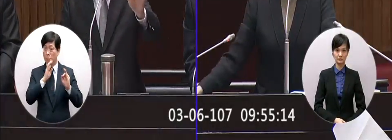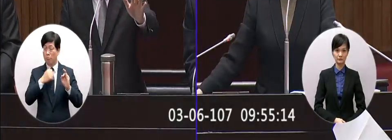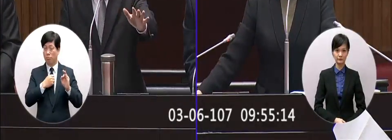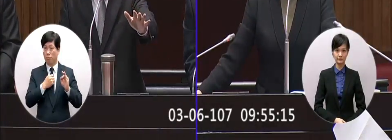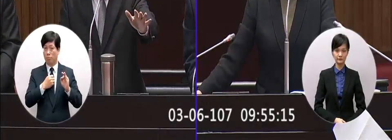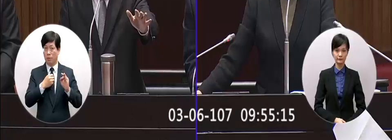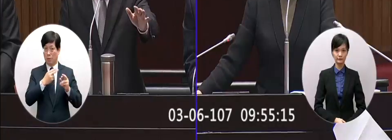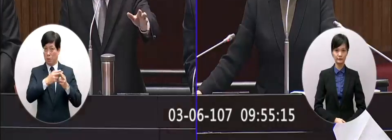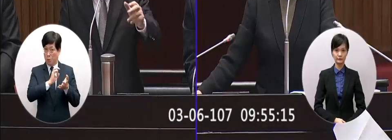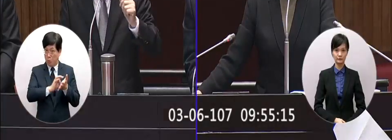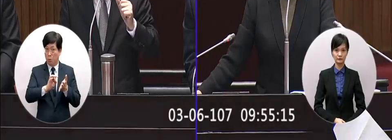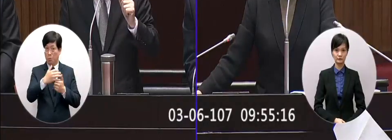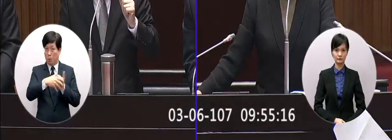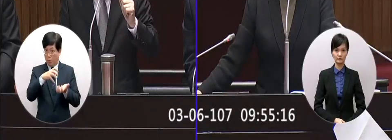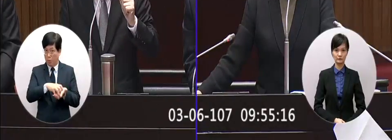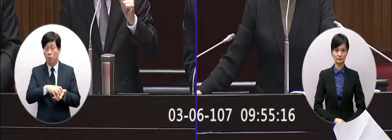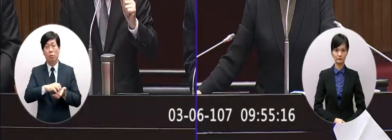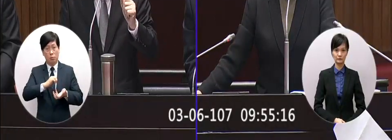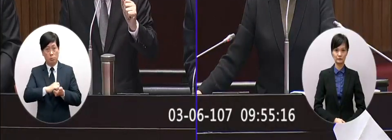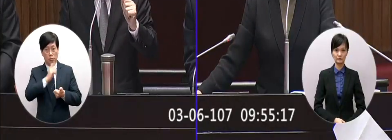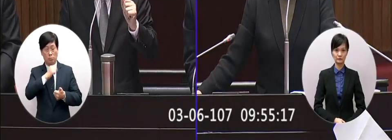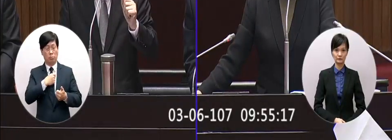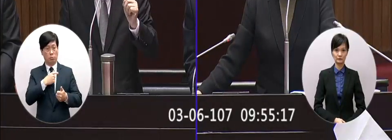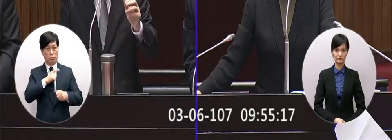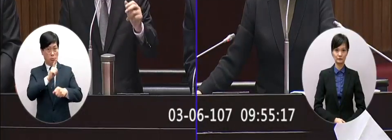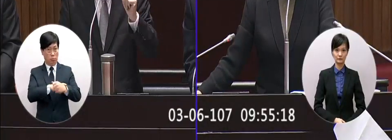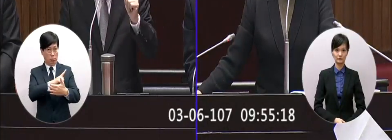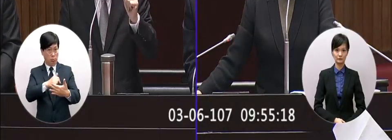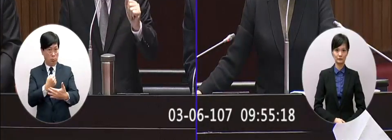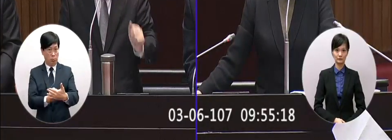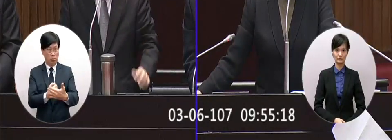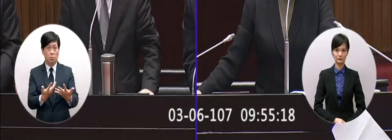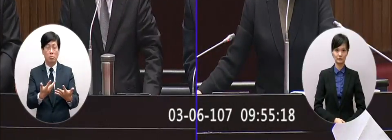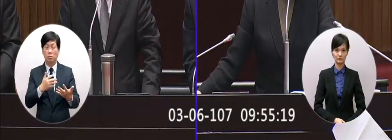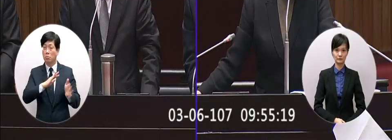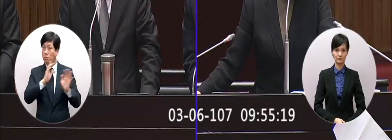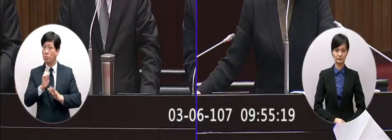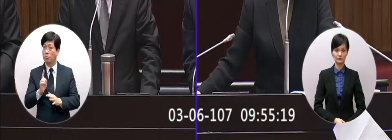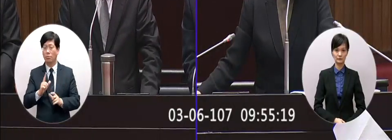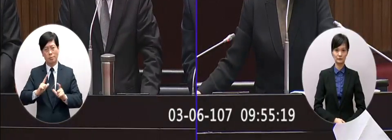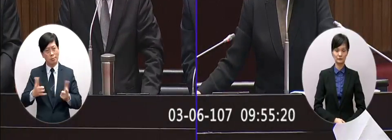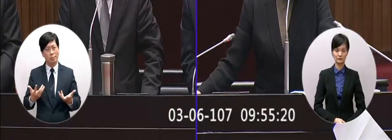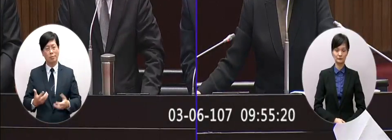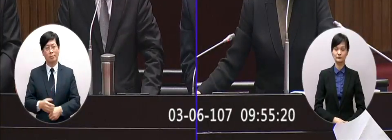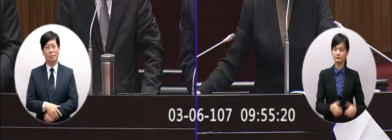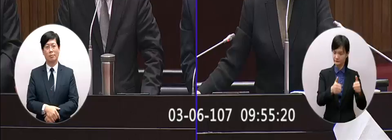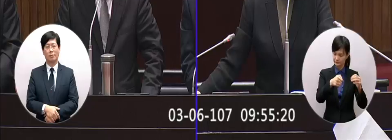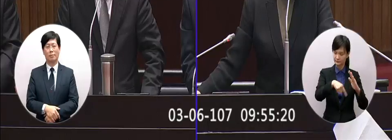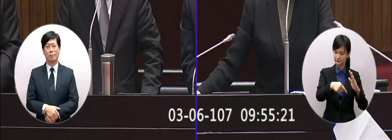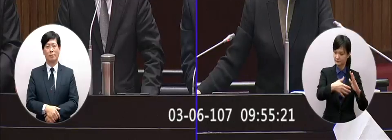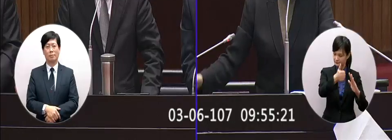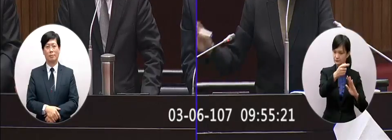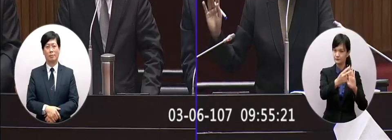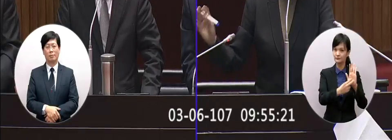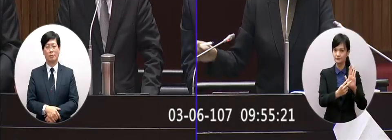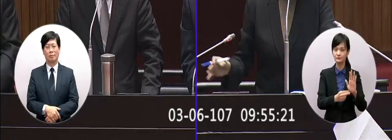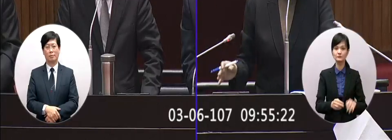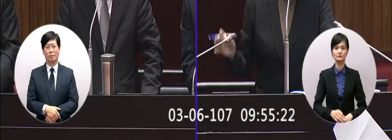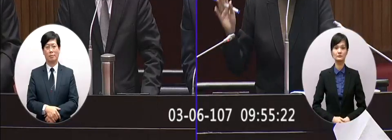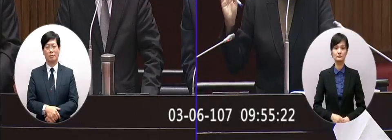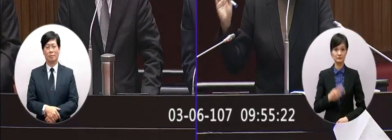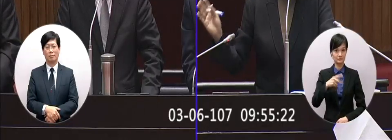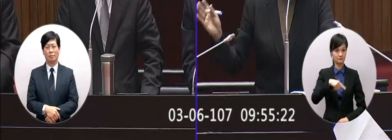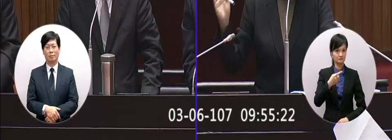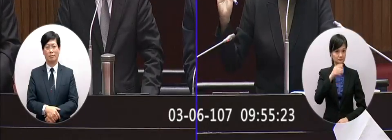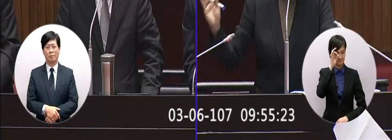信给这个国家的话，它也要有这个担保啊。它担保的情况如何？大概这个机制是这个样。 谢谢院长您的回答。我们再来看一